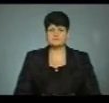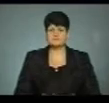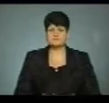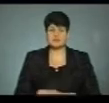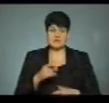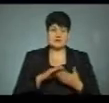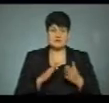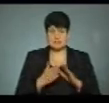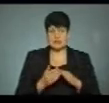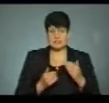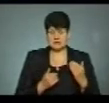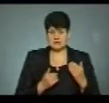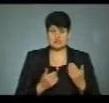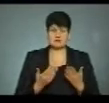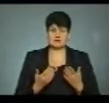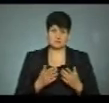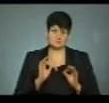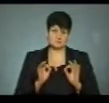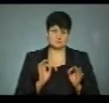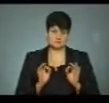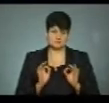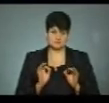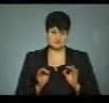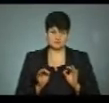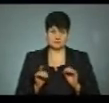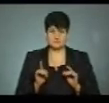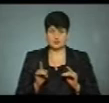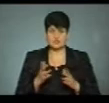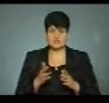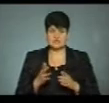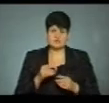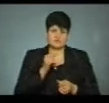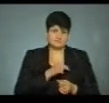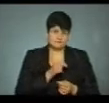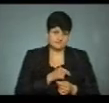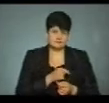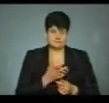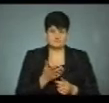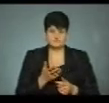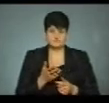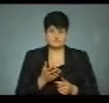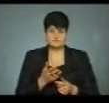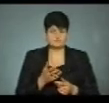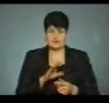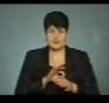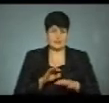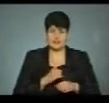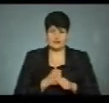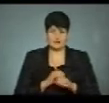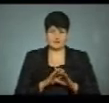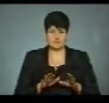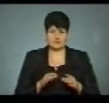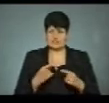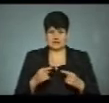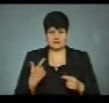Їх стан настільки задовільний, що якісь внутрівенних ін'єкцій не проводиться, та й